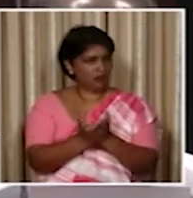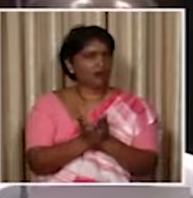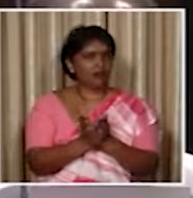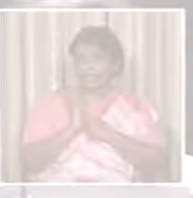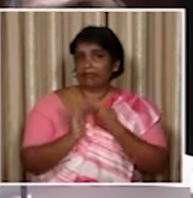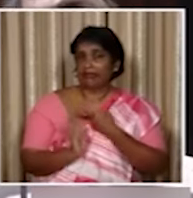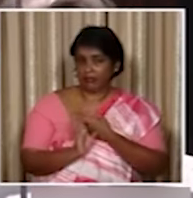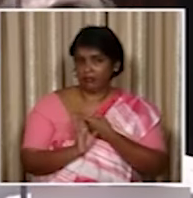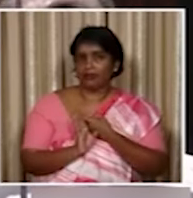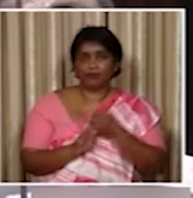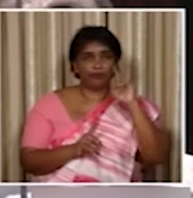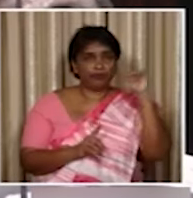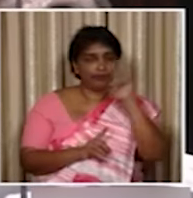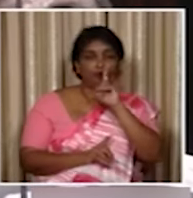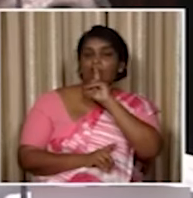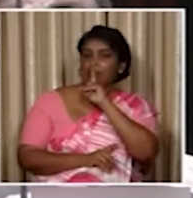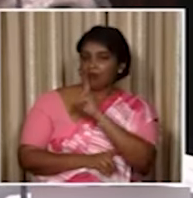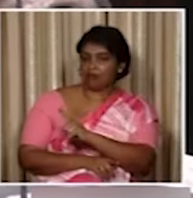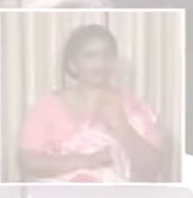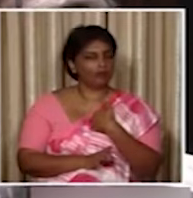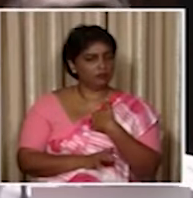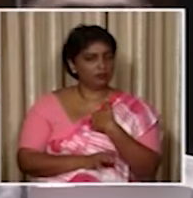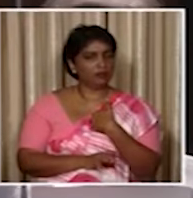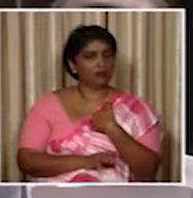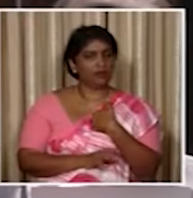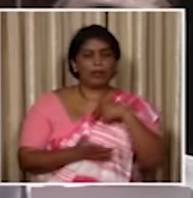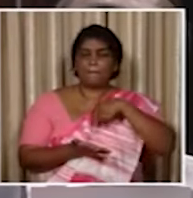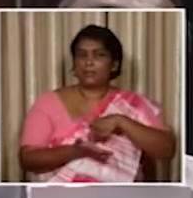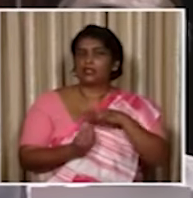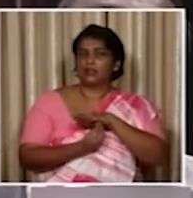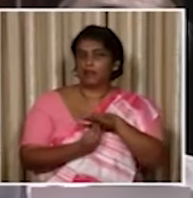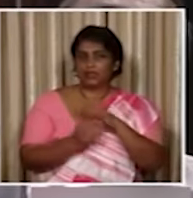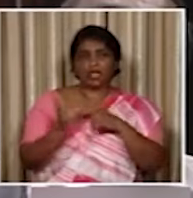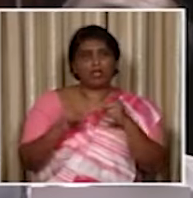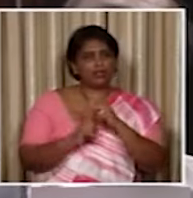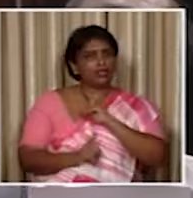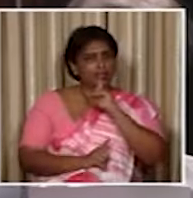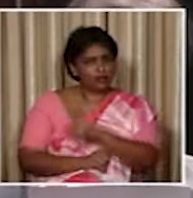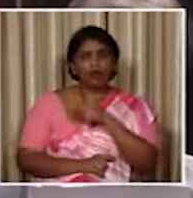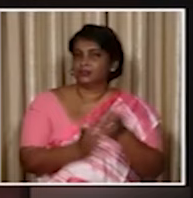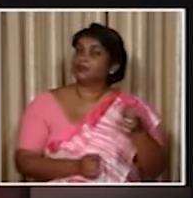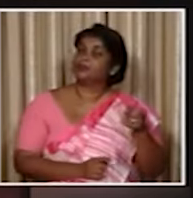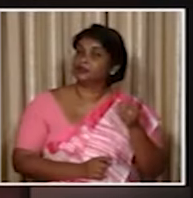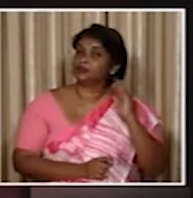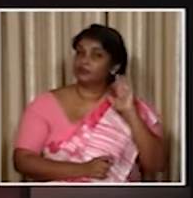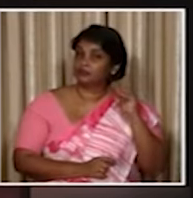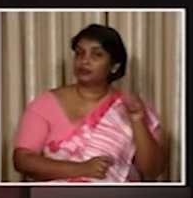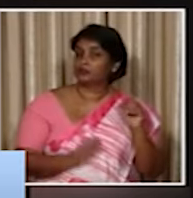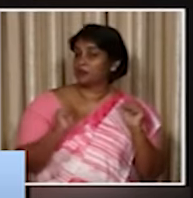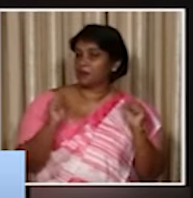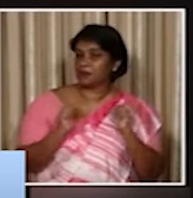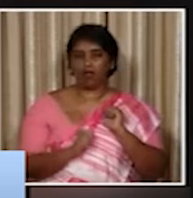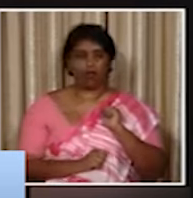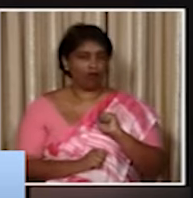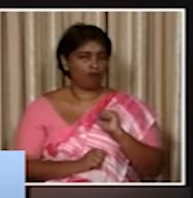වරායක් කරහා යනවා නම් මුලින්ම දැනුම් දීලා ගන්න ඕන. මම මධ්‍යම පරිසර අධිකාරියෙන් විමසුවාම එහෙම එකක් ඇවිල්ලා නැහැ. ඒකේ භයංකාර